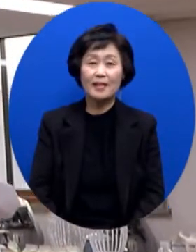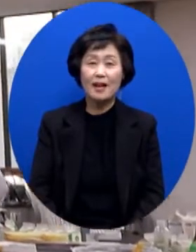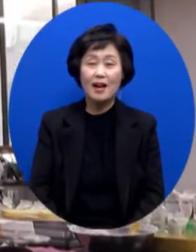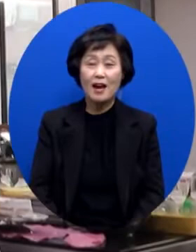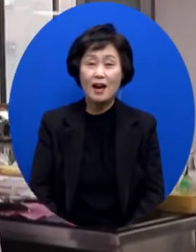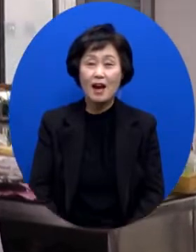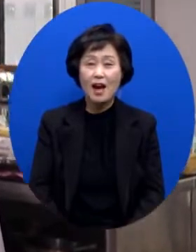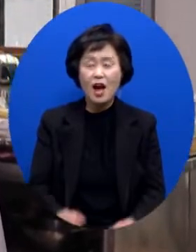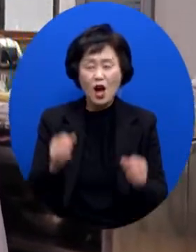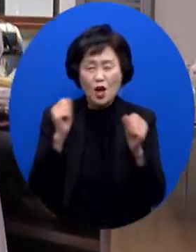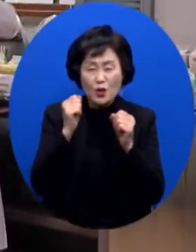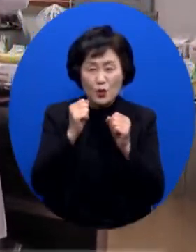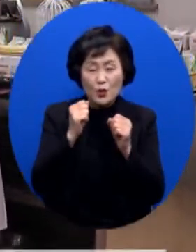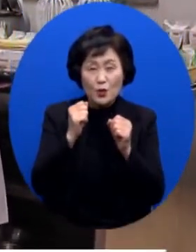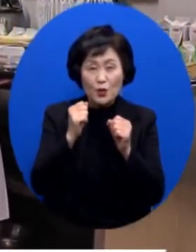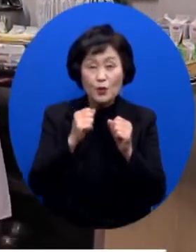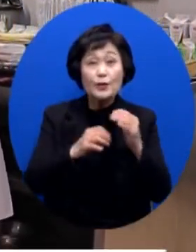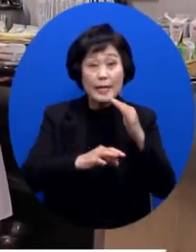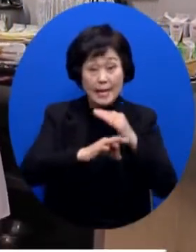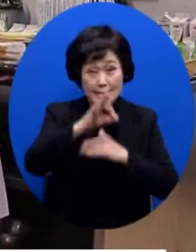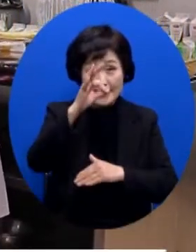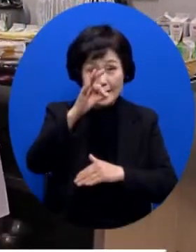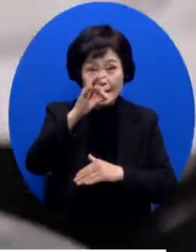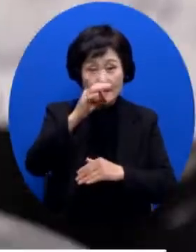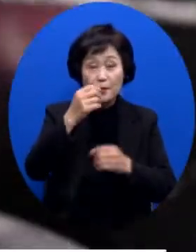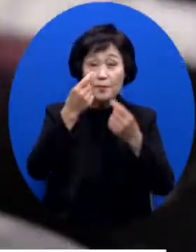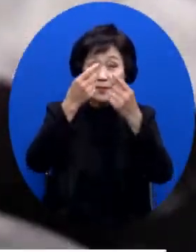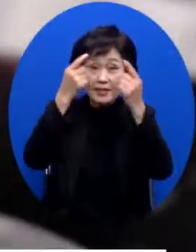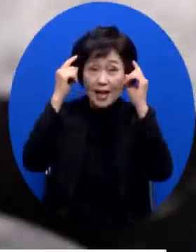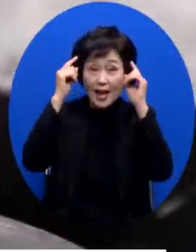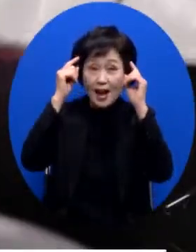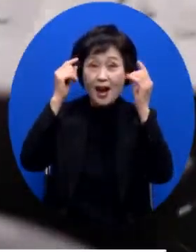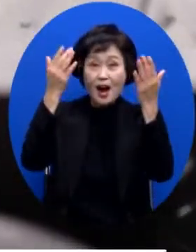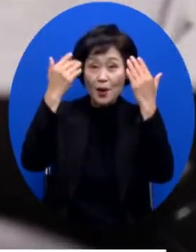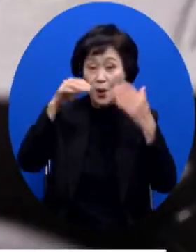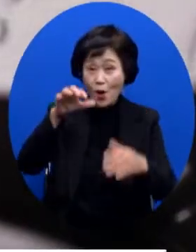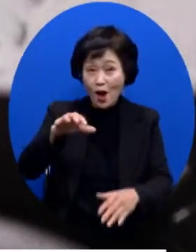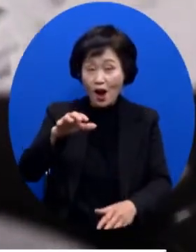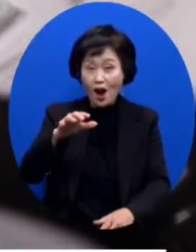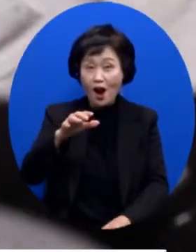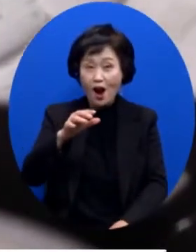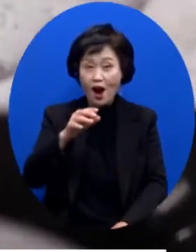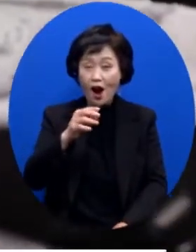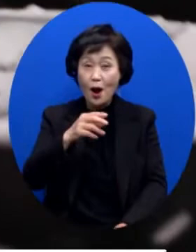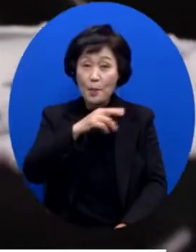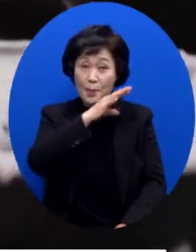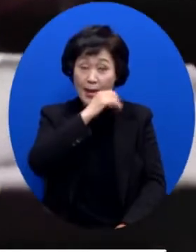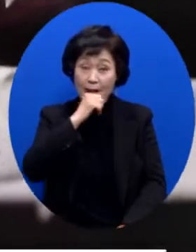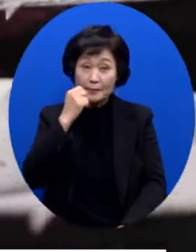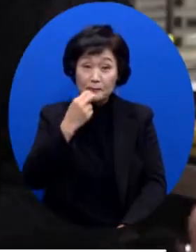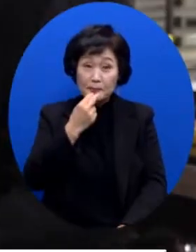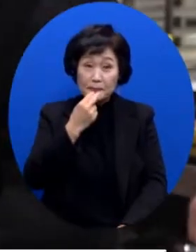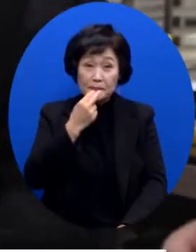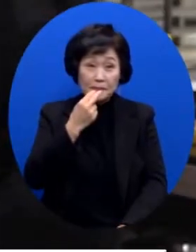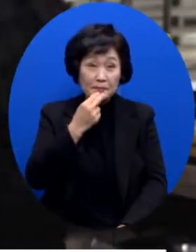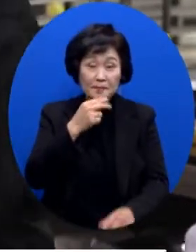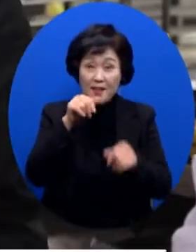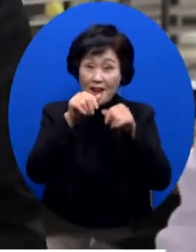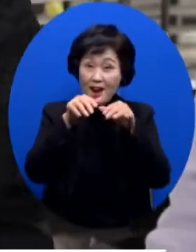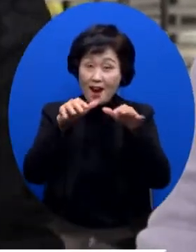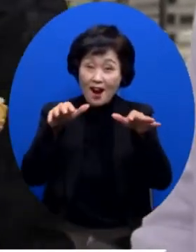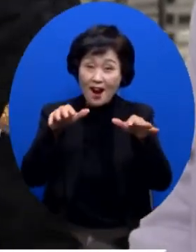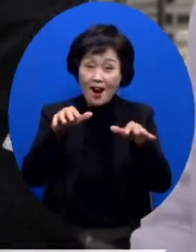한파가 찾아온 이른 아침, 대학 캠퍼스 안쪽에서 케이크 굽는 냄새가 풍깁니다. 이들은